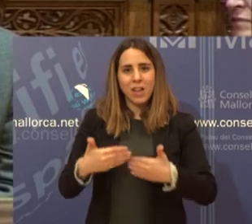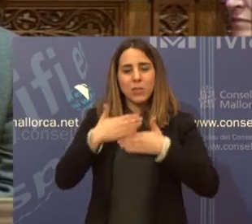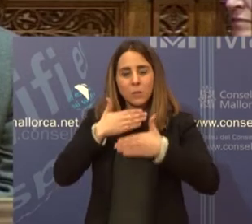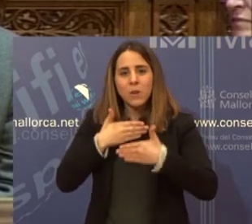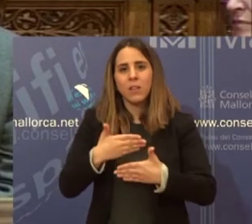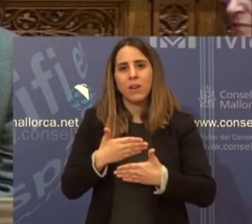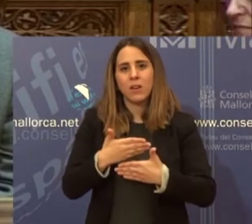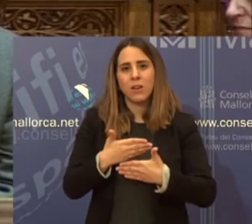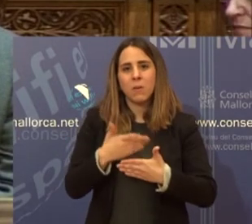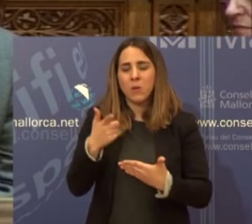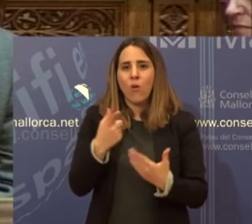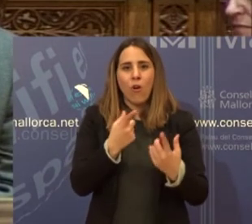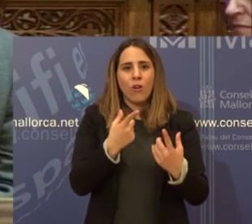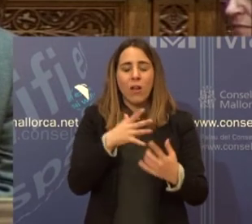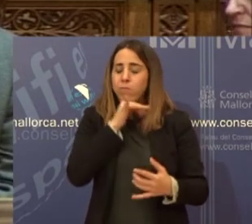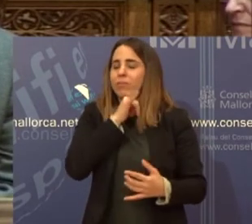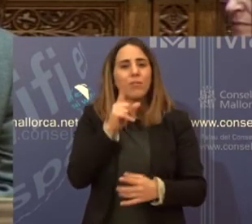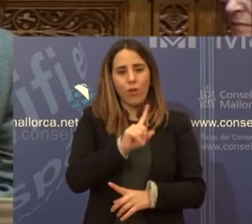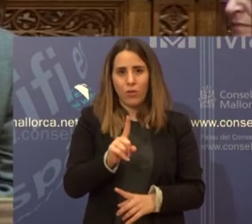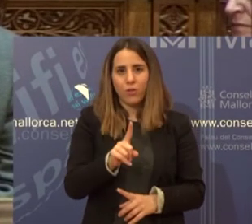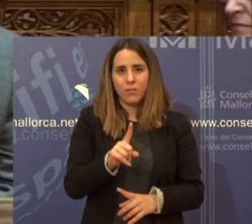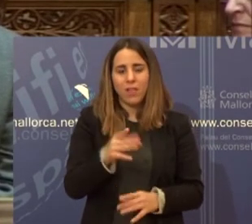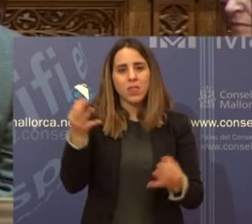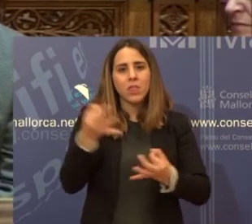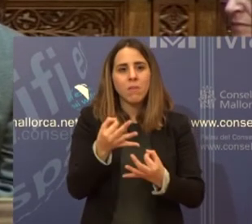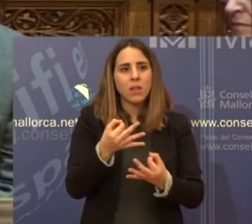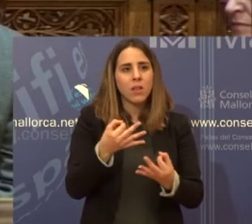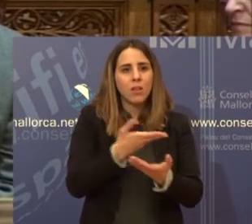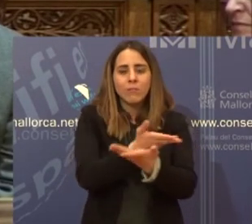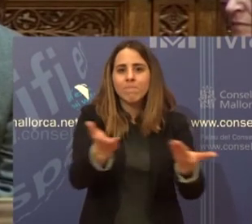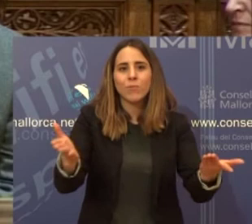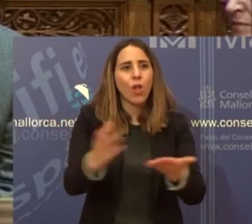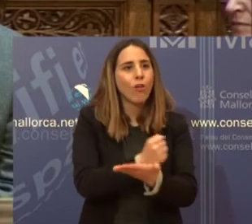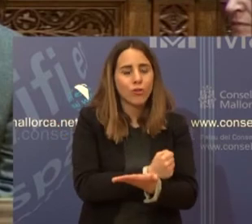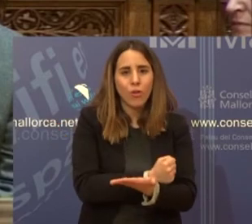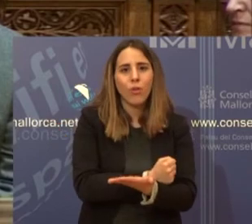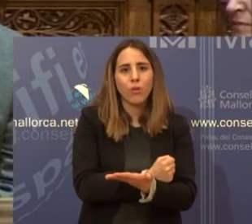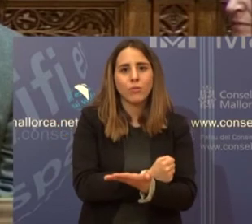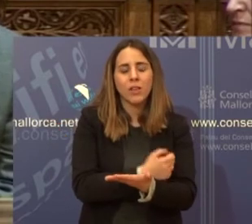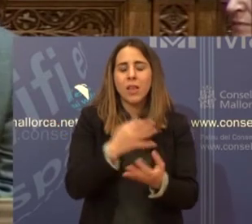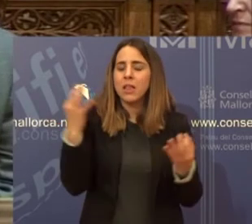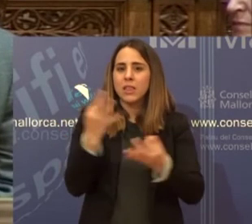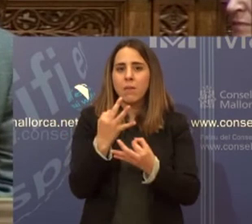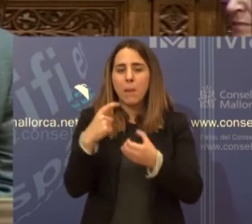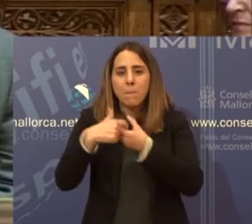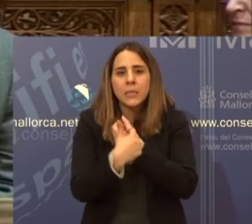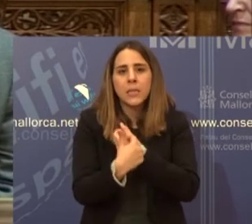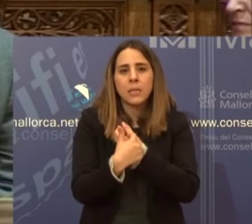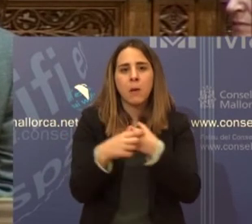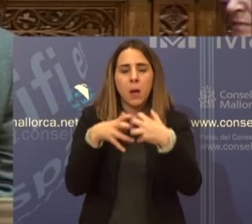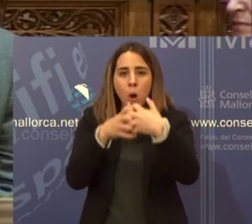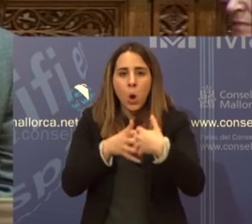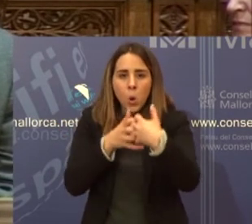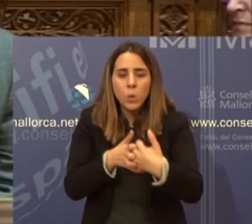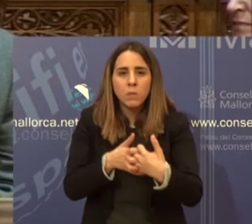en aquestes problemàtiques, però moltes vegades això no basta. I aquesta implicació que tots i totes han de tenir l'hem d'aconseguir, i molt especialment de